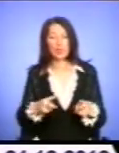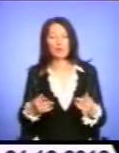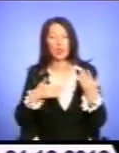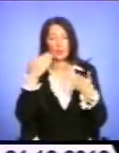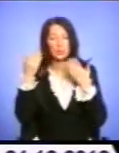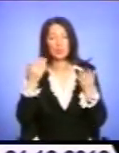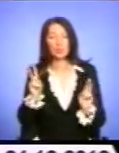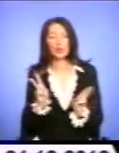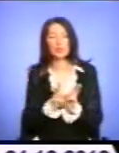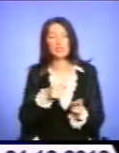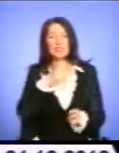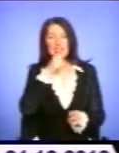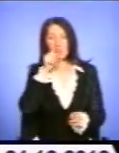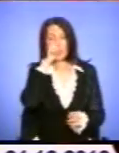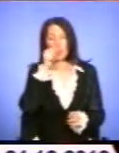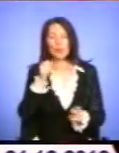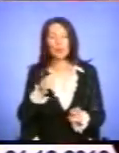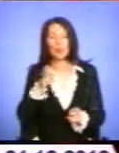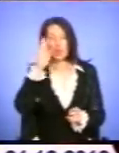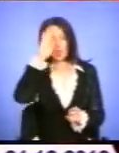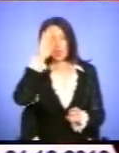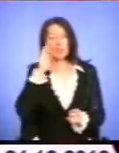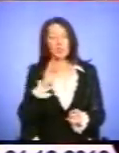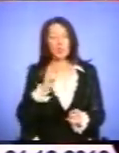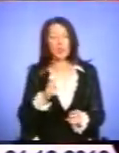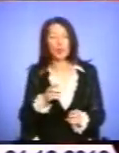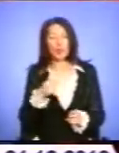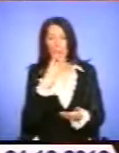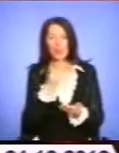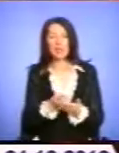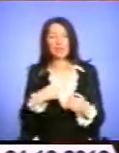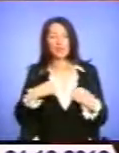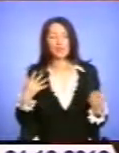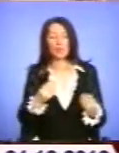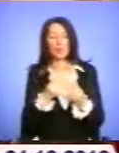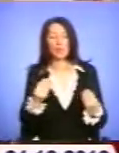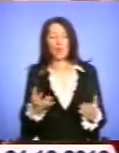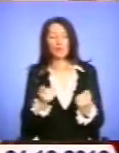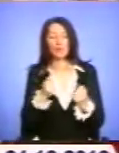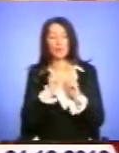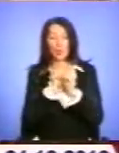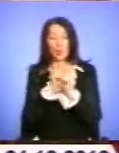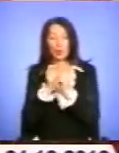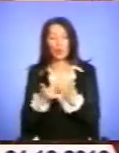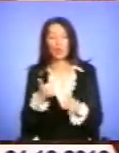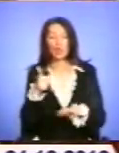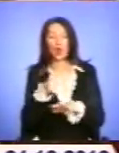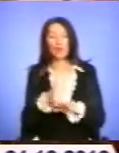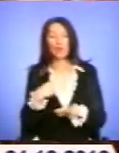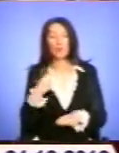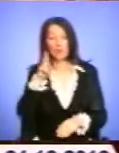Снігуренькою, засвітили ялинку, ще й переглянули святкову виставу і отримали подарунки від голови обласної